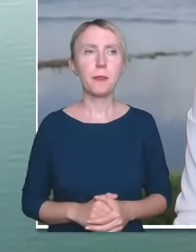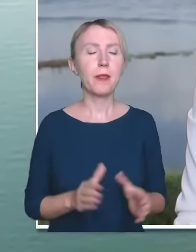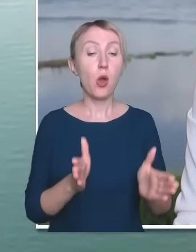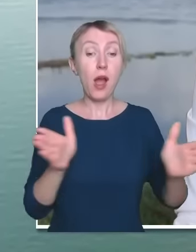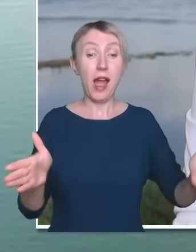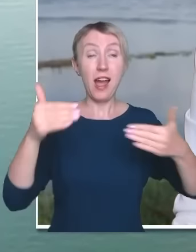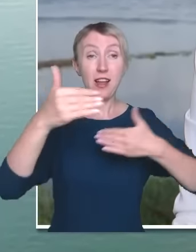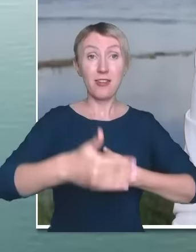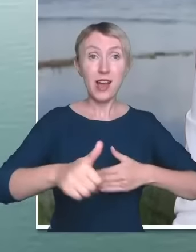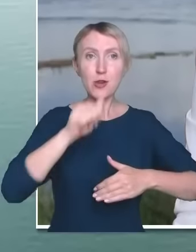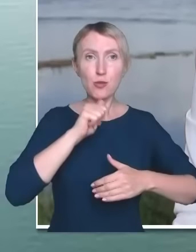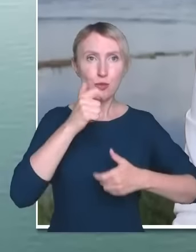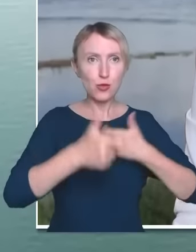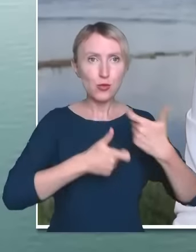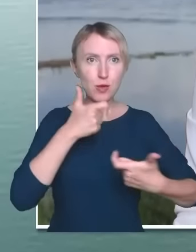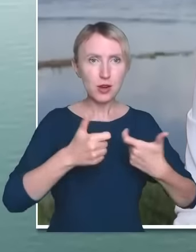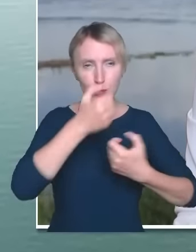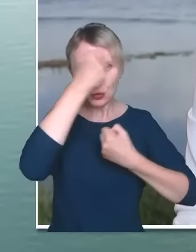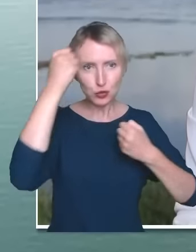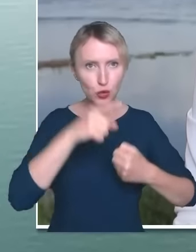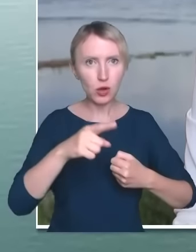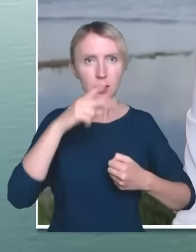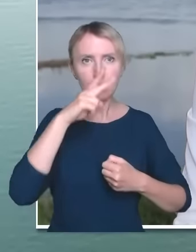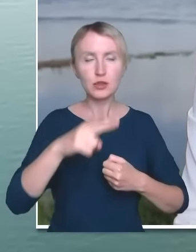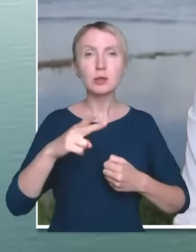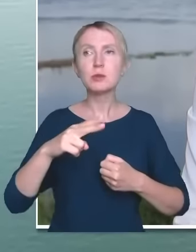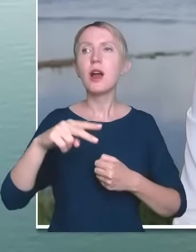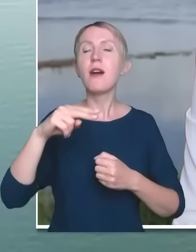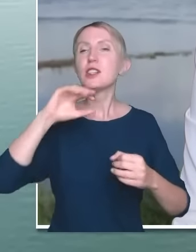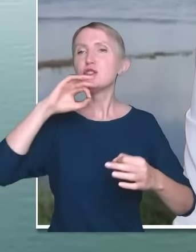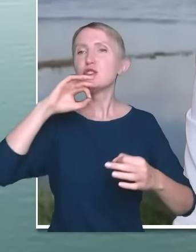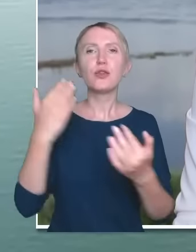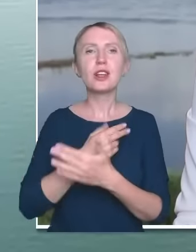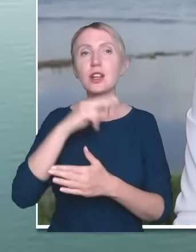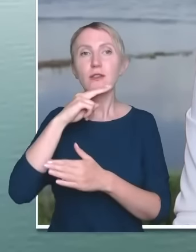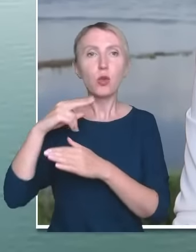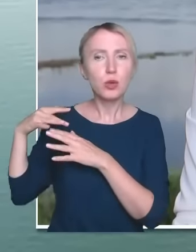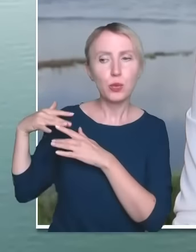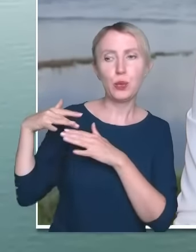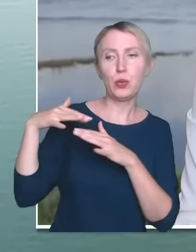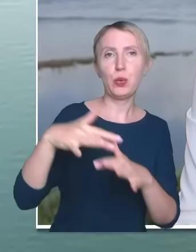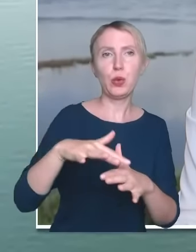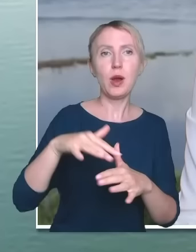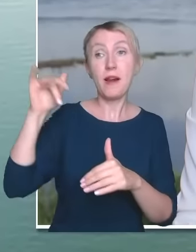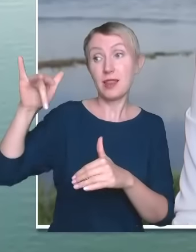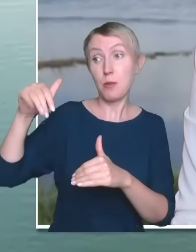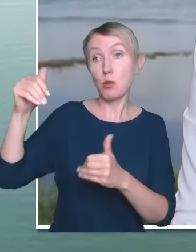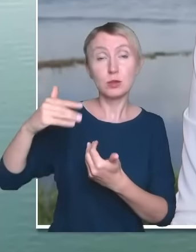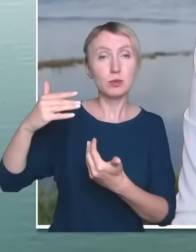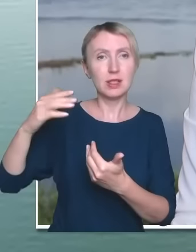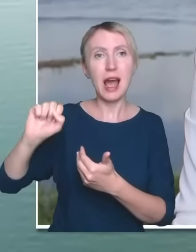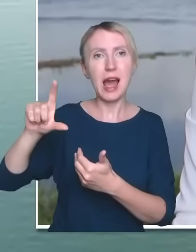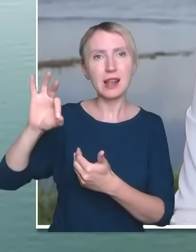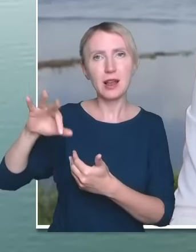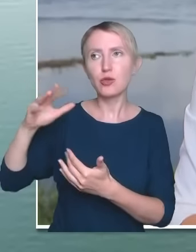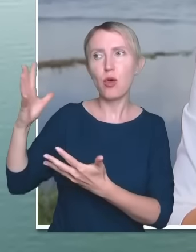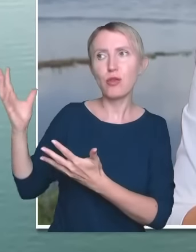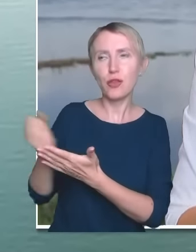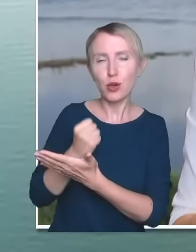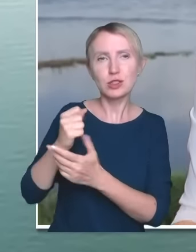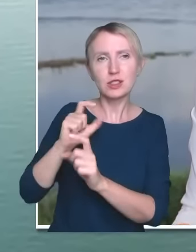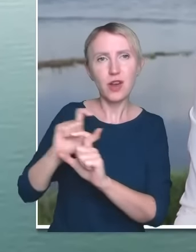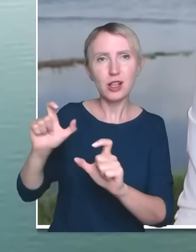czasie widzieliśmy, że dopływ świeżej wody, w której może się znajdować złota alga, powodował, że ona wykorzystywała ten moment